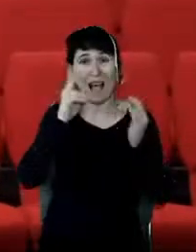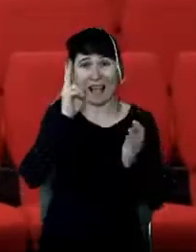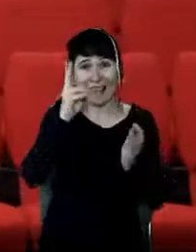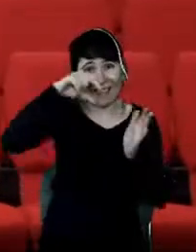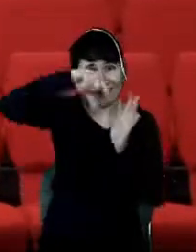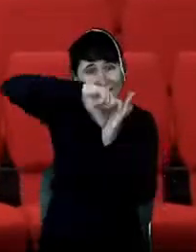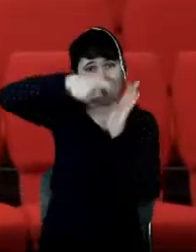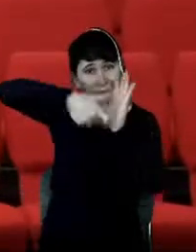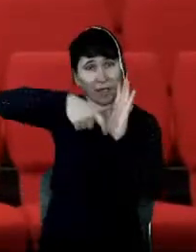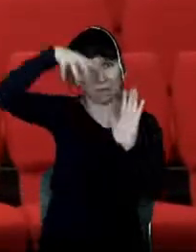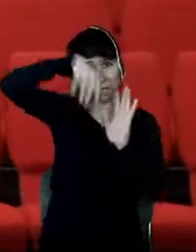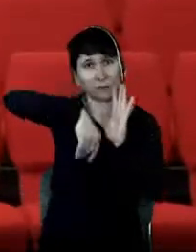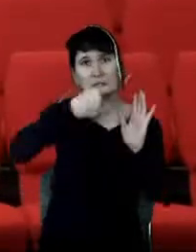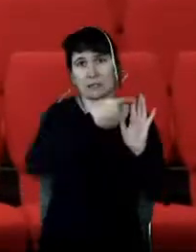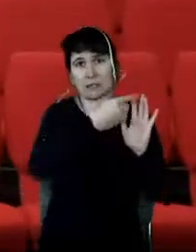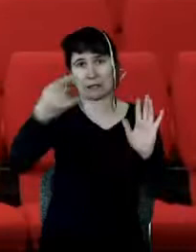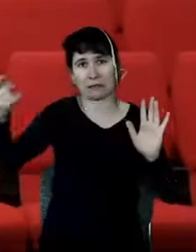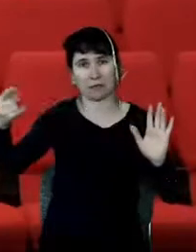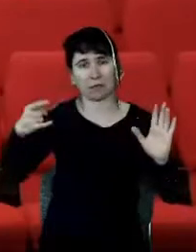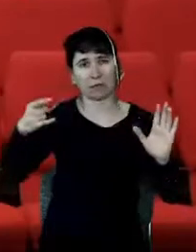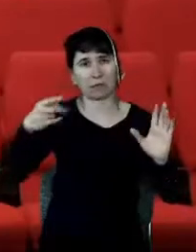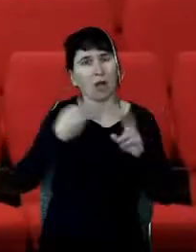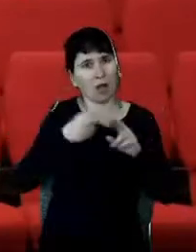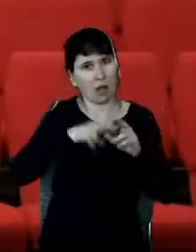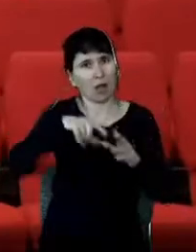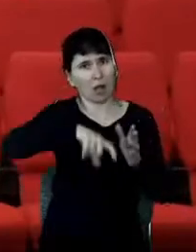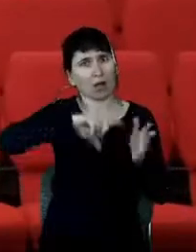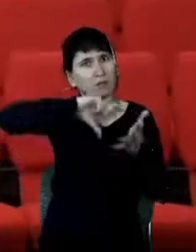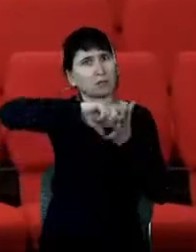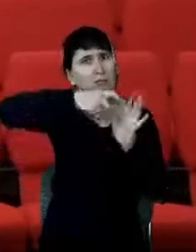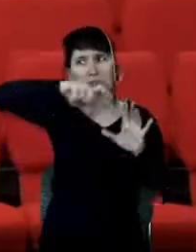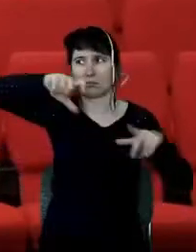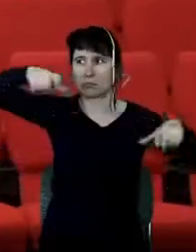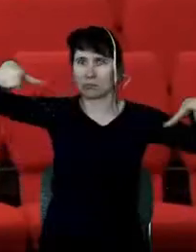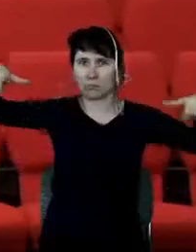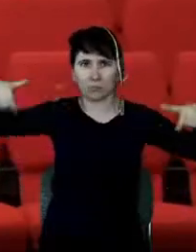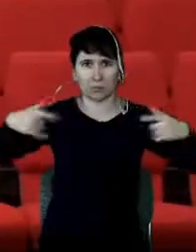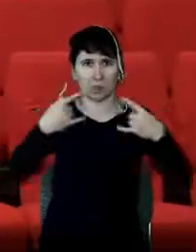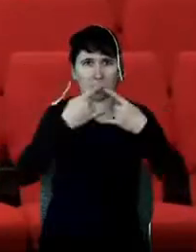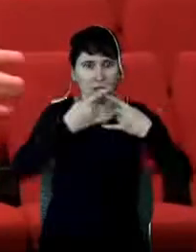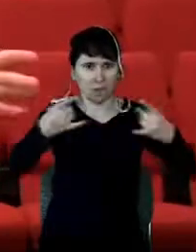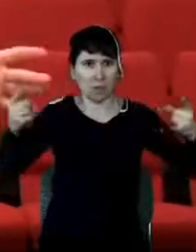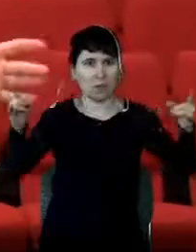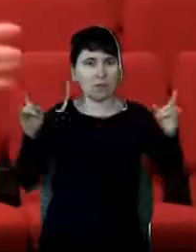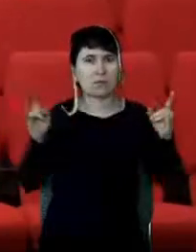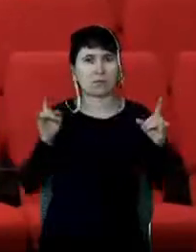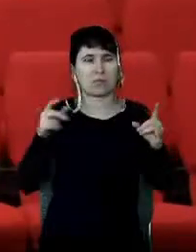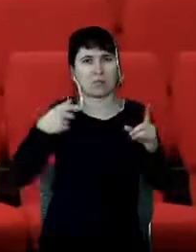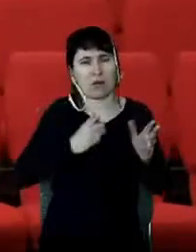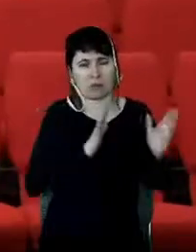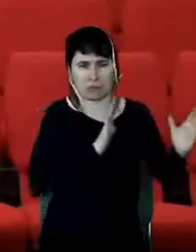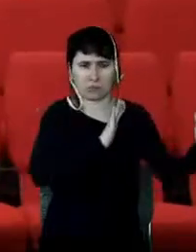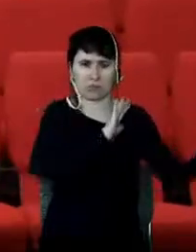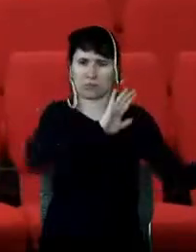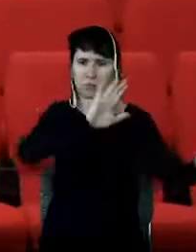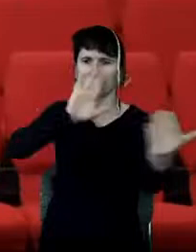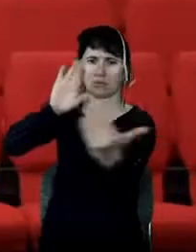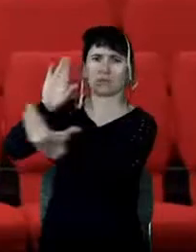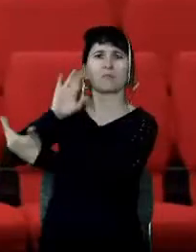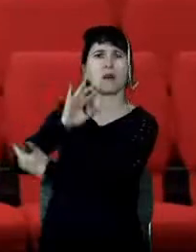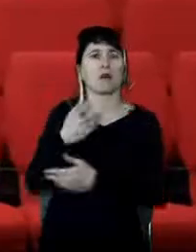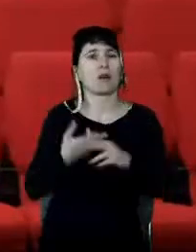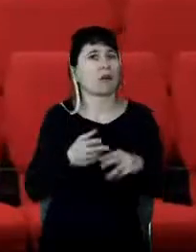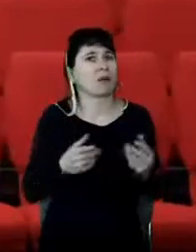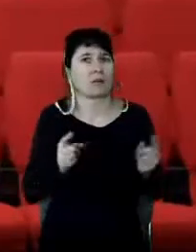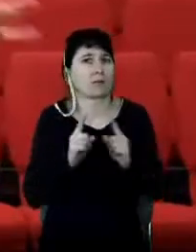вони захищали це місто. Це були такі особливості Єрихона, місто, яке було, можливо, до цього, коли зустрічалися євреям